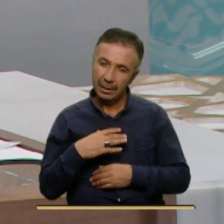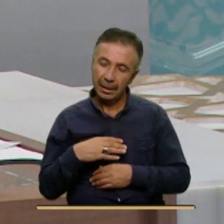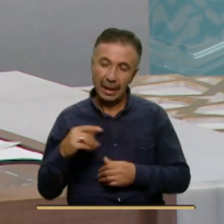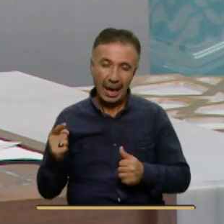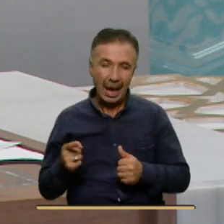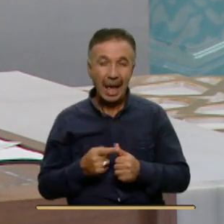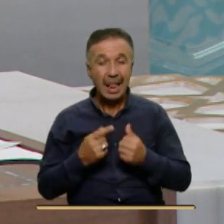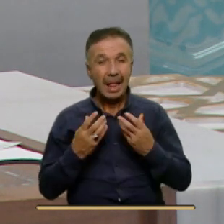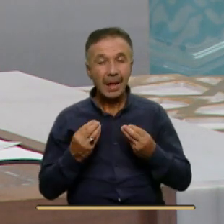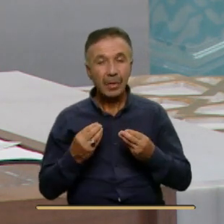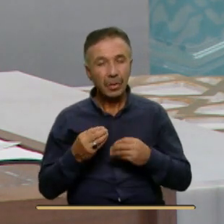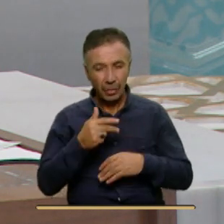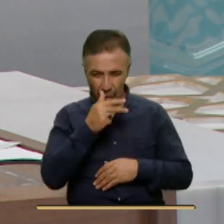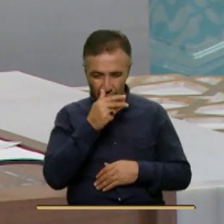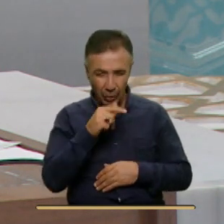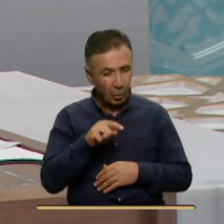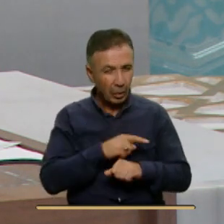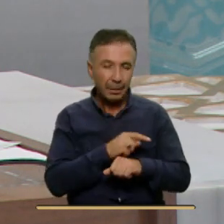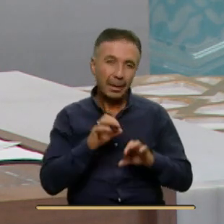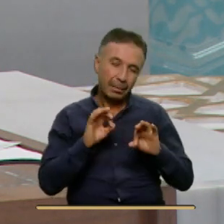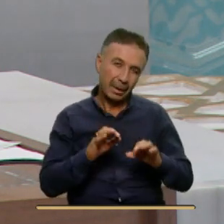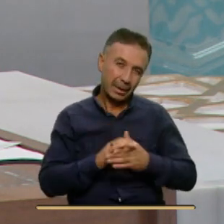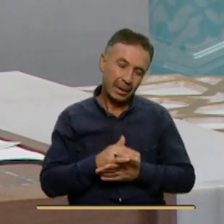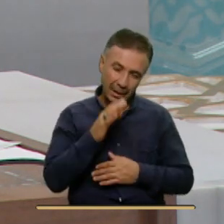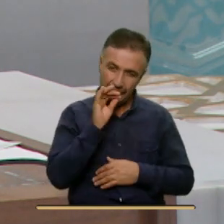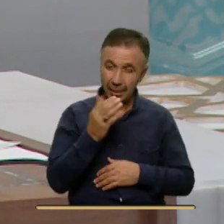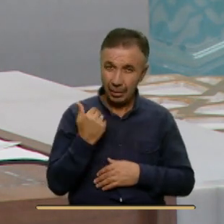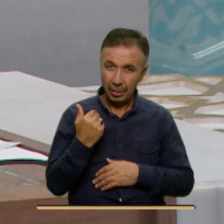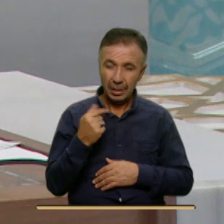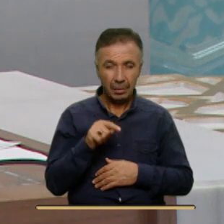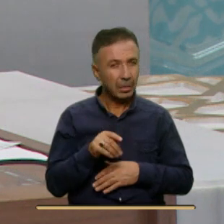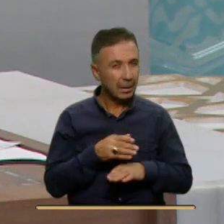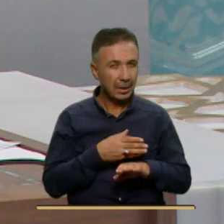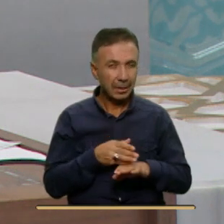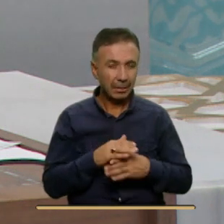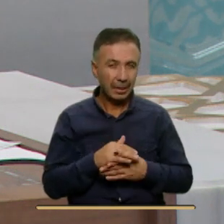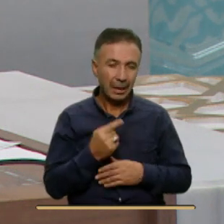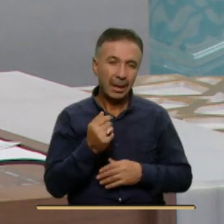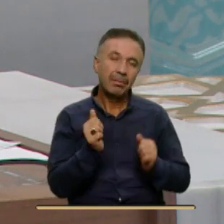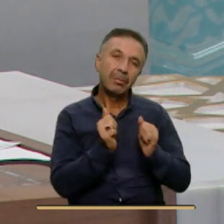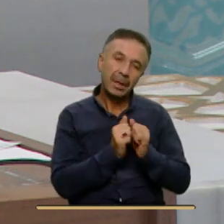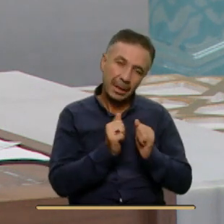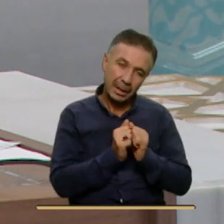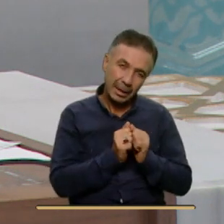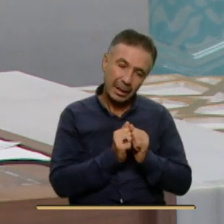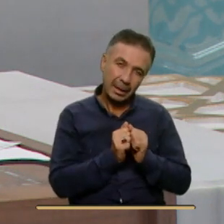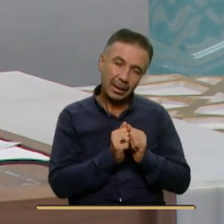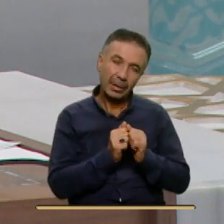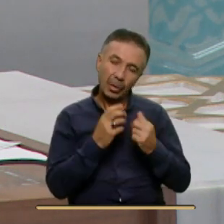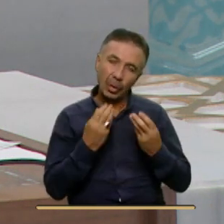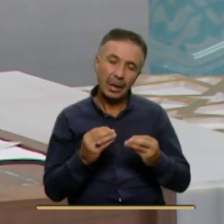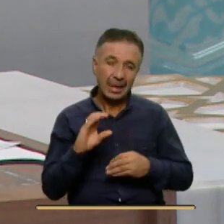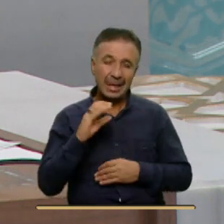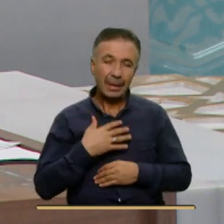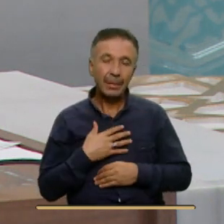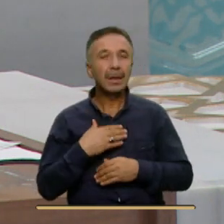çok üzüntü o zaman başlar, kimse yoksa eğer. Bunun için bir ve beraberlik dini olan İslam'ı